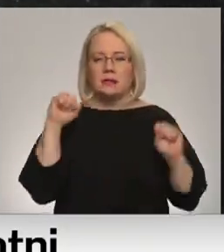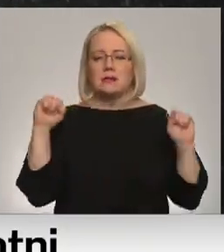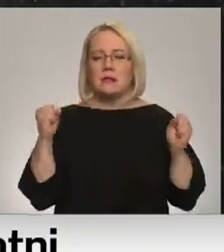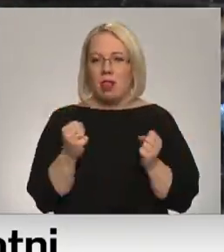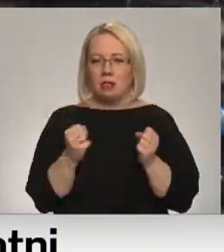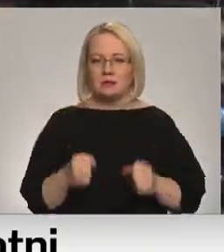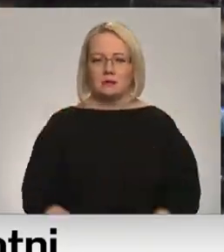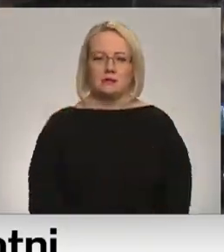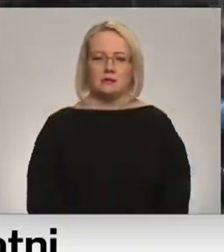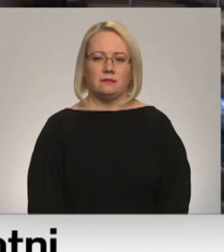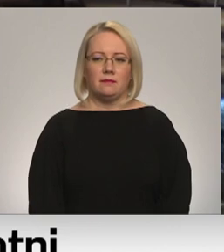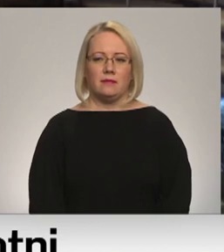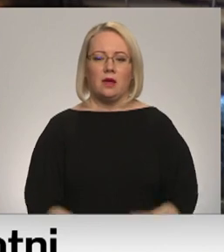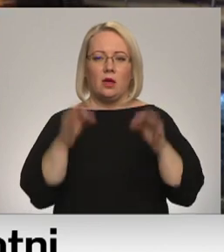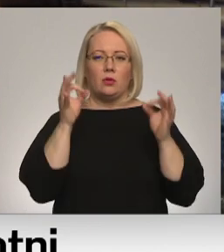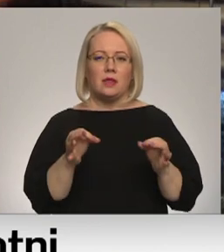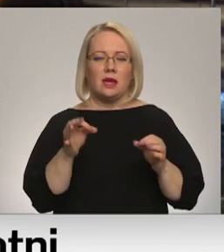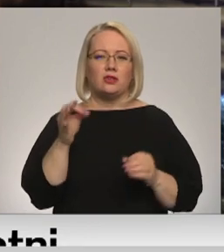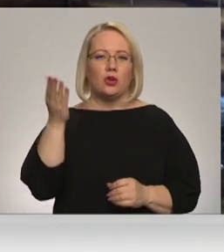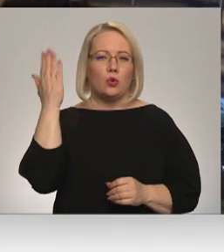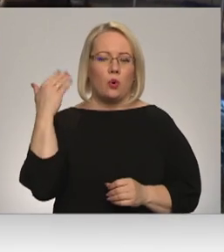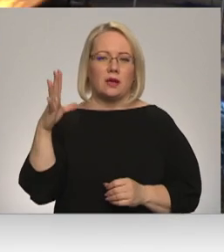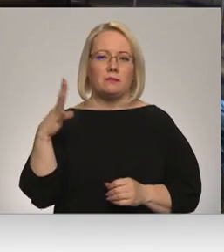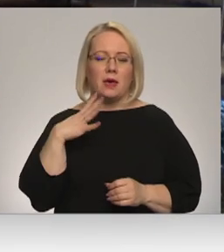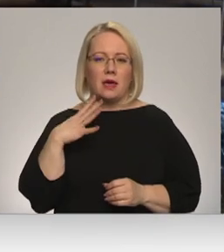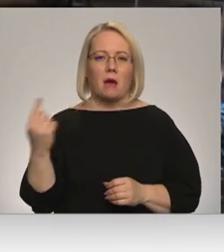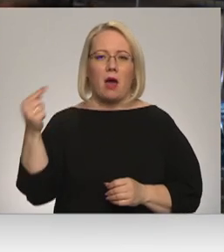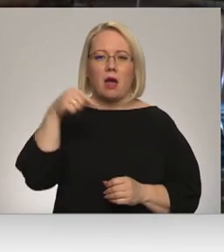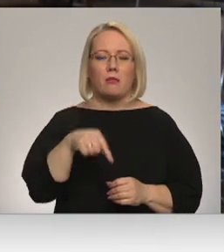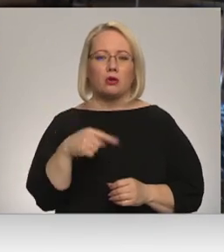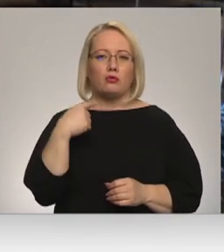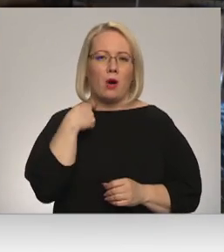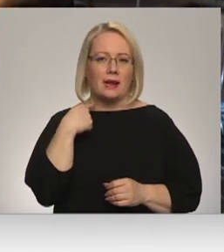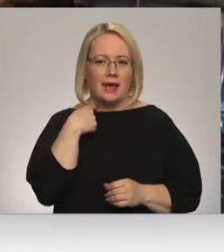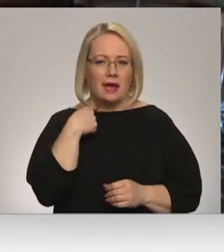sals. Un taisni mēs toreiz bijām atbraukuši no Rīgas un